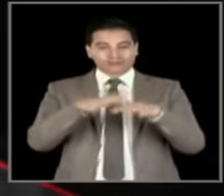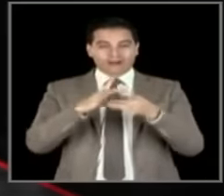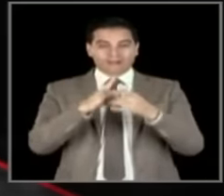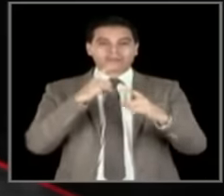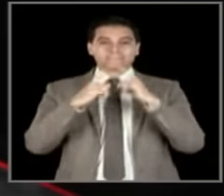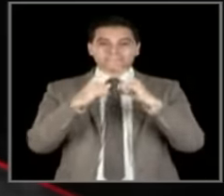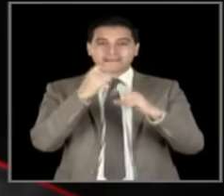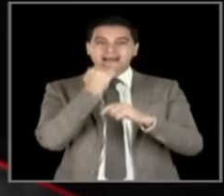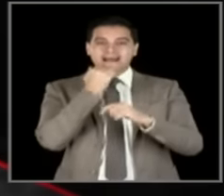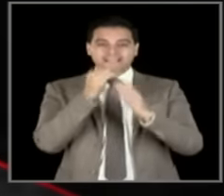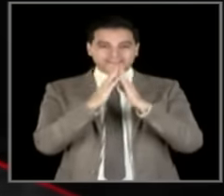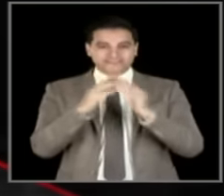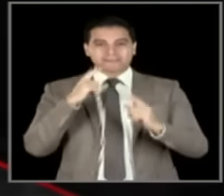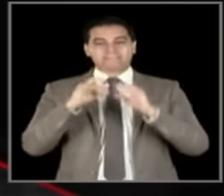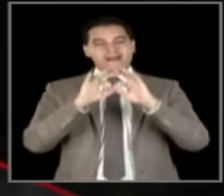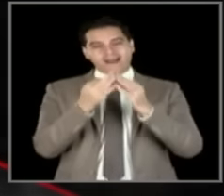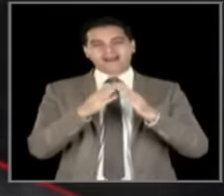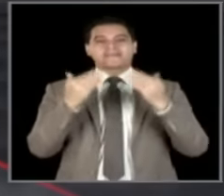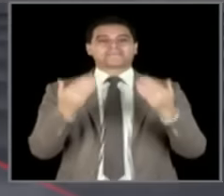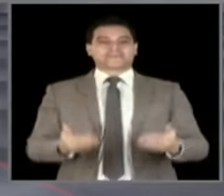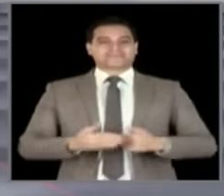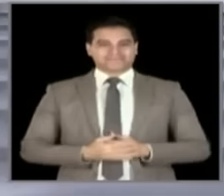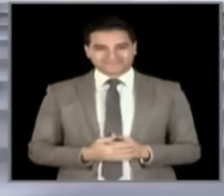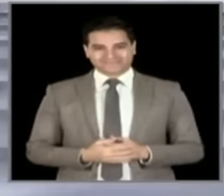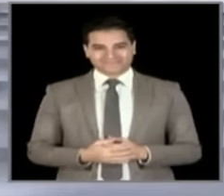المصري، بنك أهل مصر.